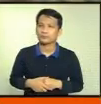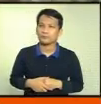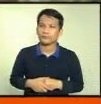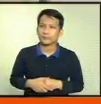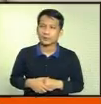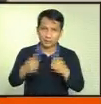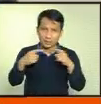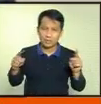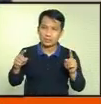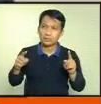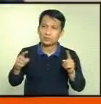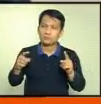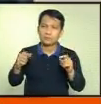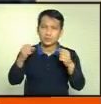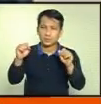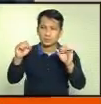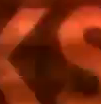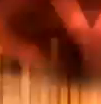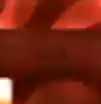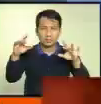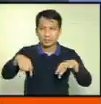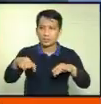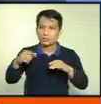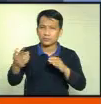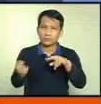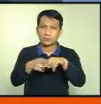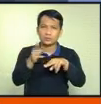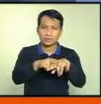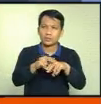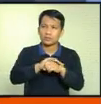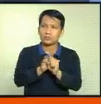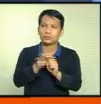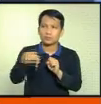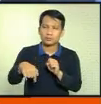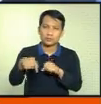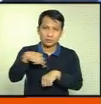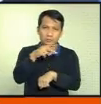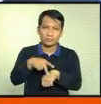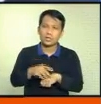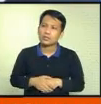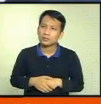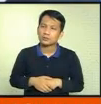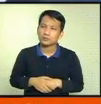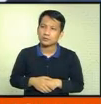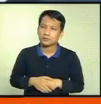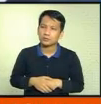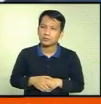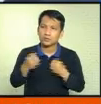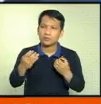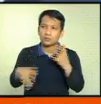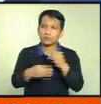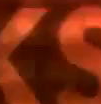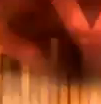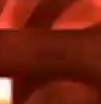Nagdeklara na ng state of calamity ang ilang local government units dahil sa patuloy na pagtaas sa mga kaso ng COVID-19 sa bansa. Kabilang na